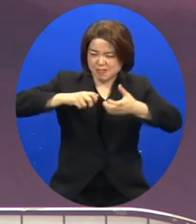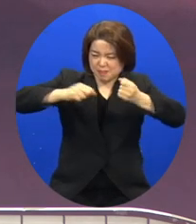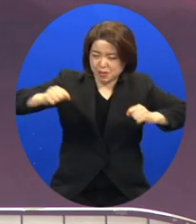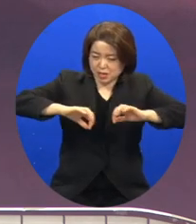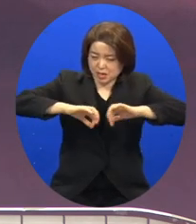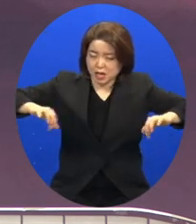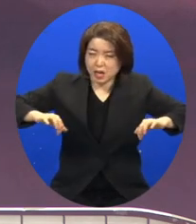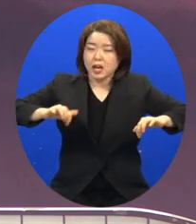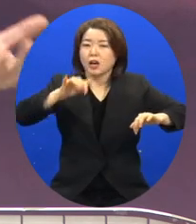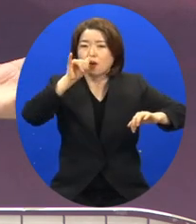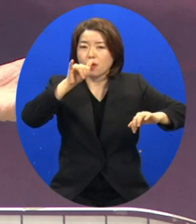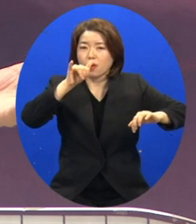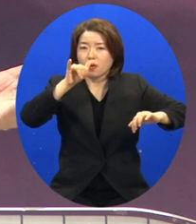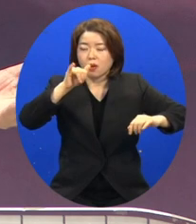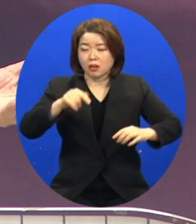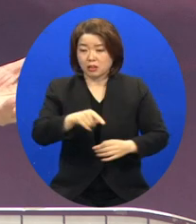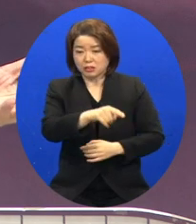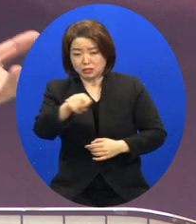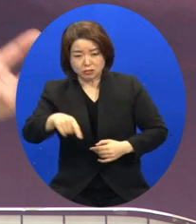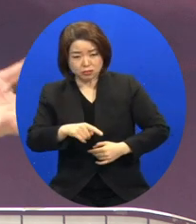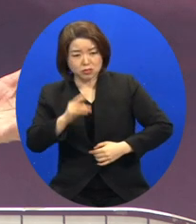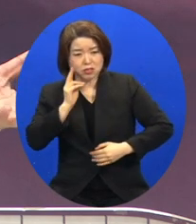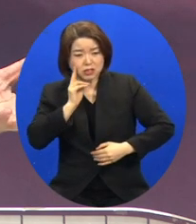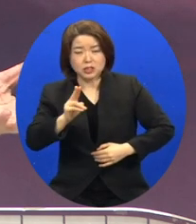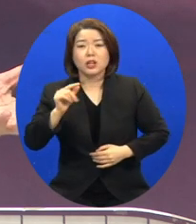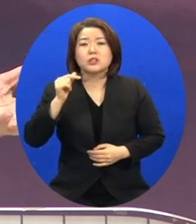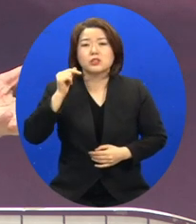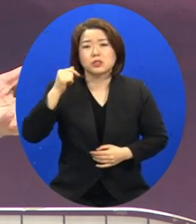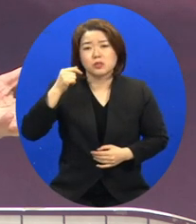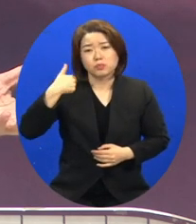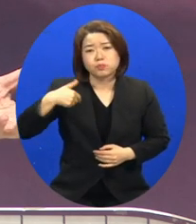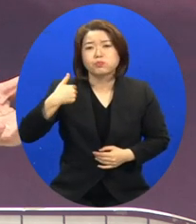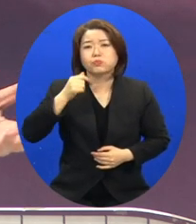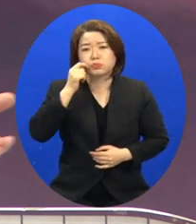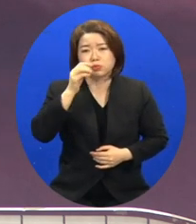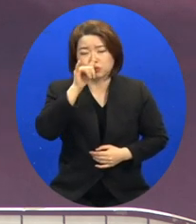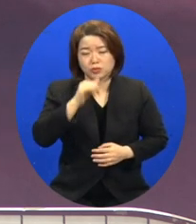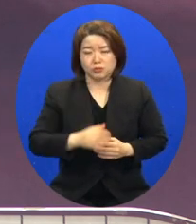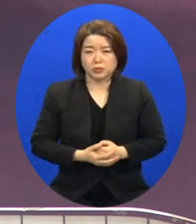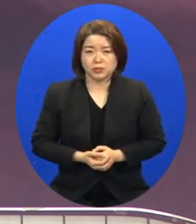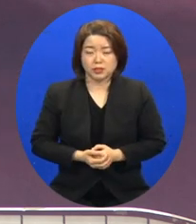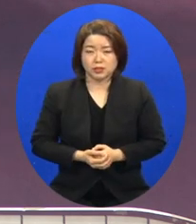있으면서도 심각한 줄을 모르는 게 심각한 문제 인 거죠